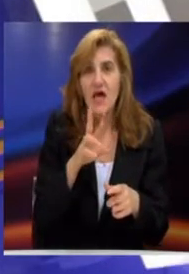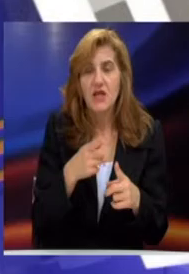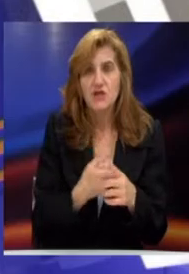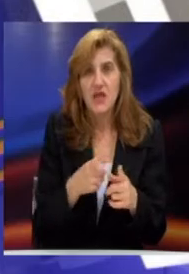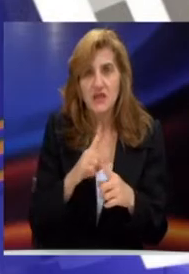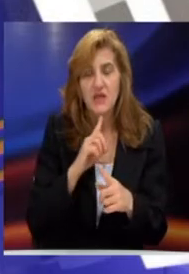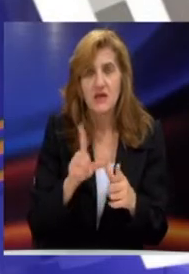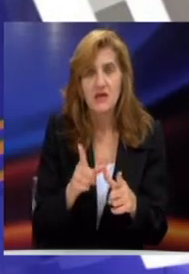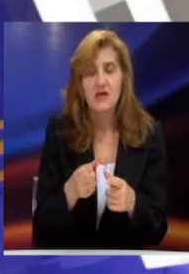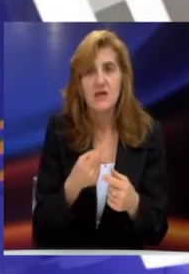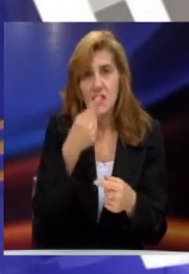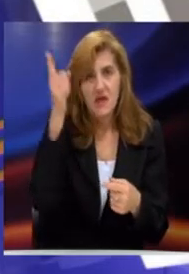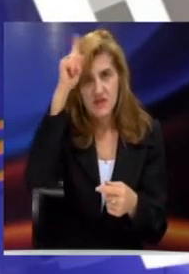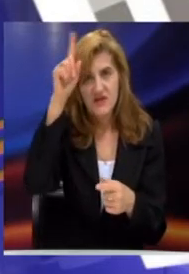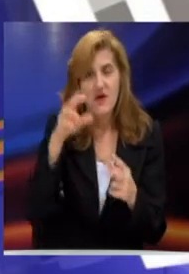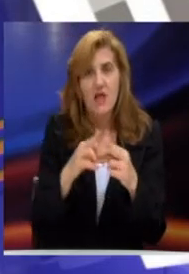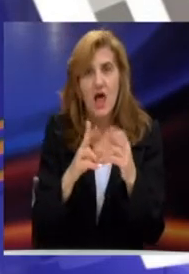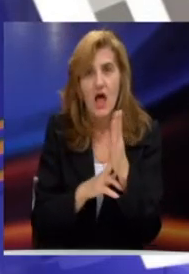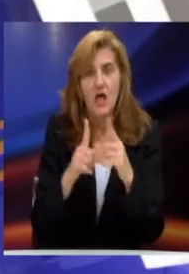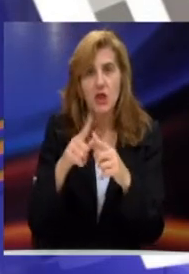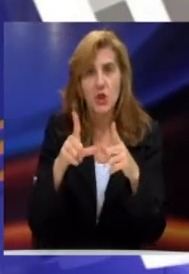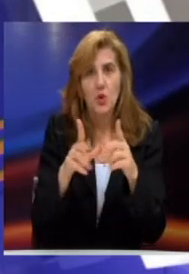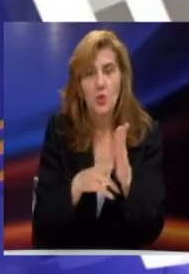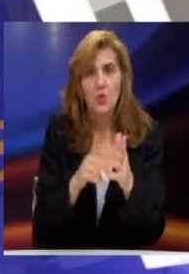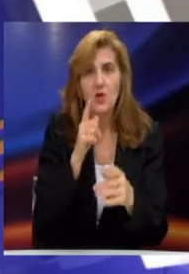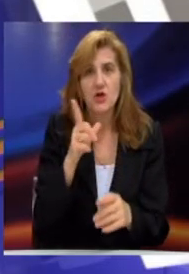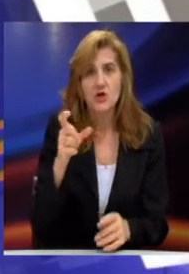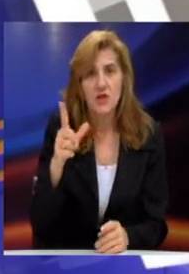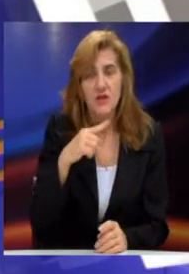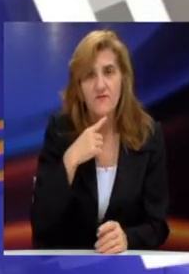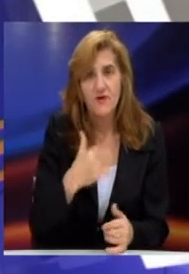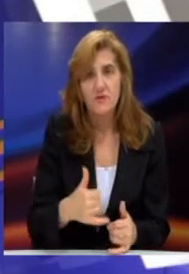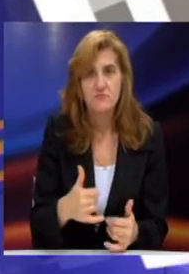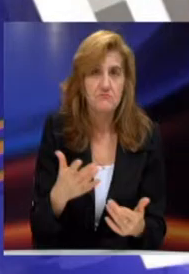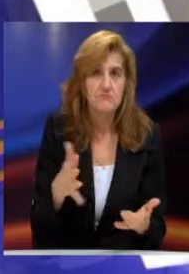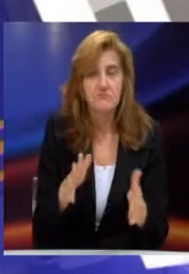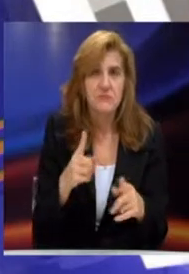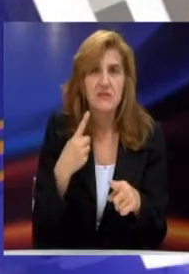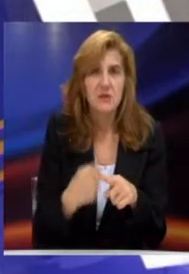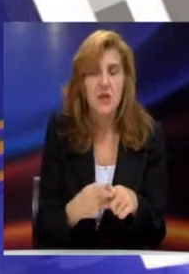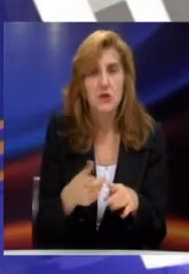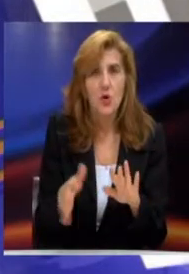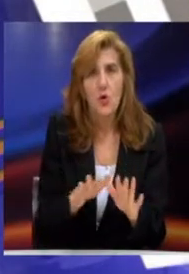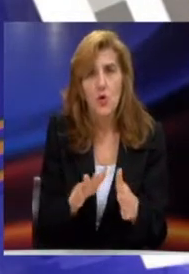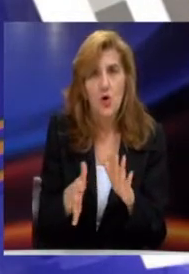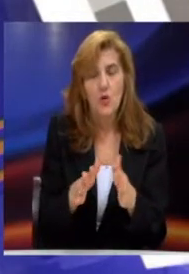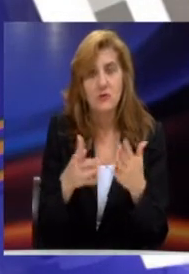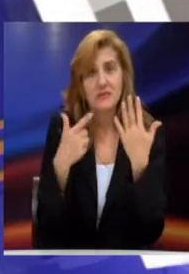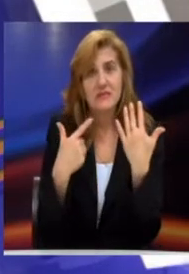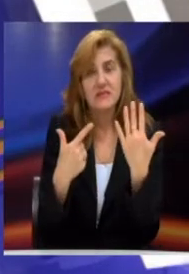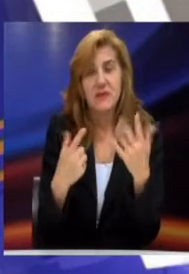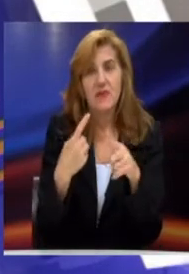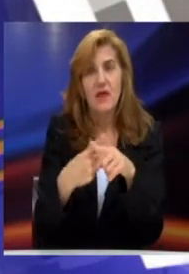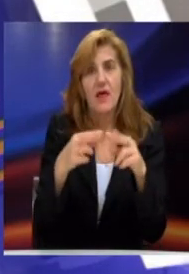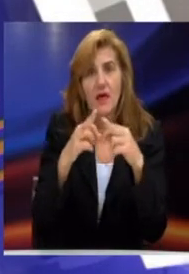i Župa Svetoga Antuna u Čantaviru. To predstavlja nekih, sada nemojte mu uzeti tačno za podatak, oko 70